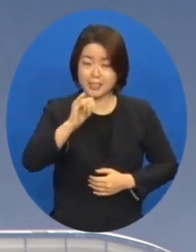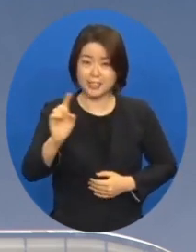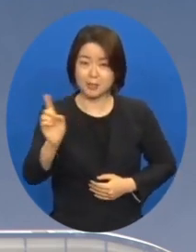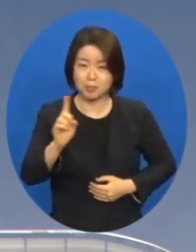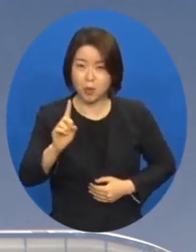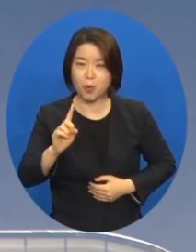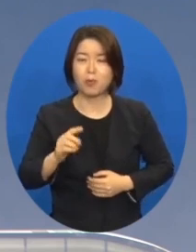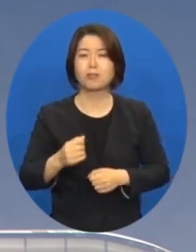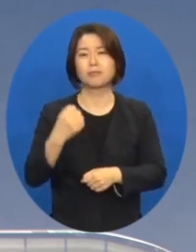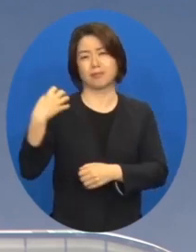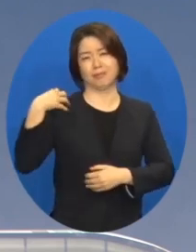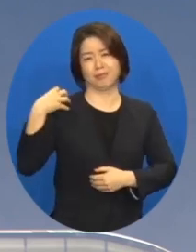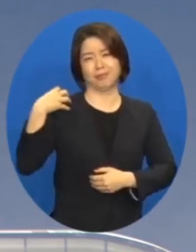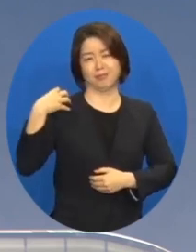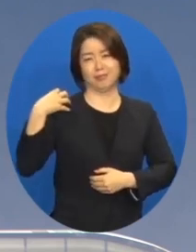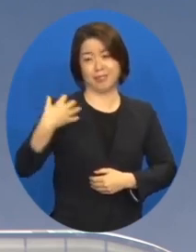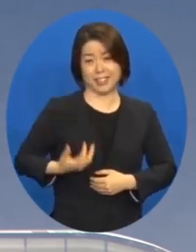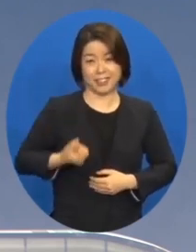합니다.